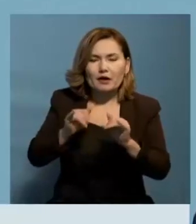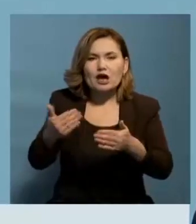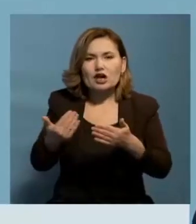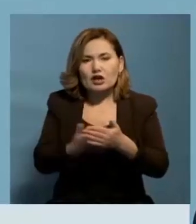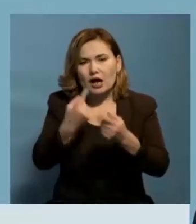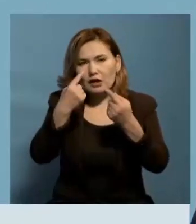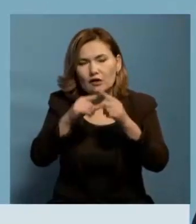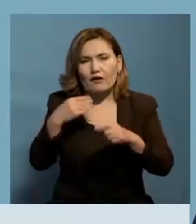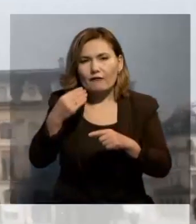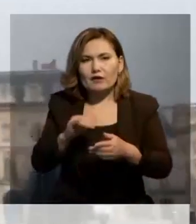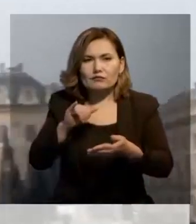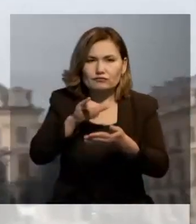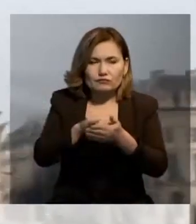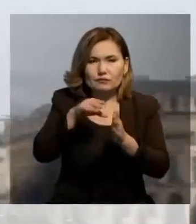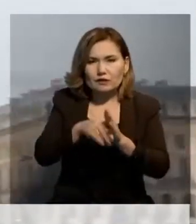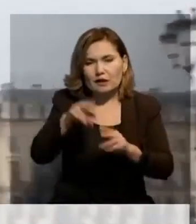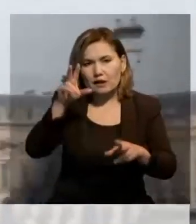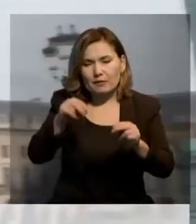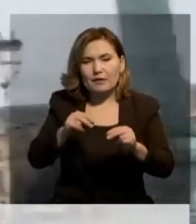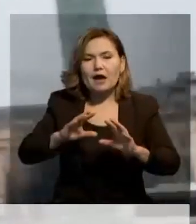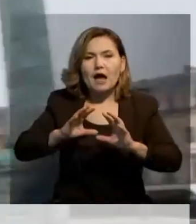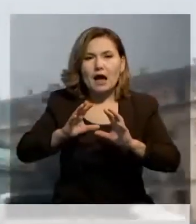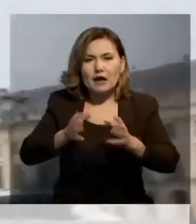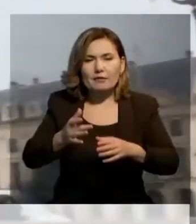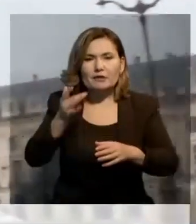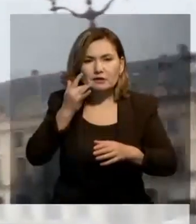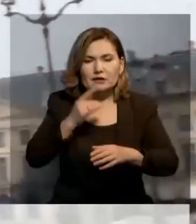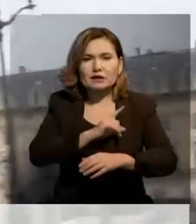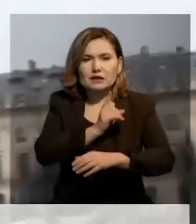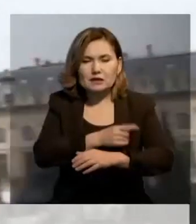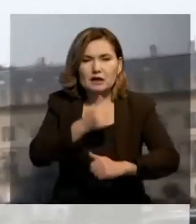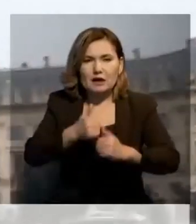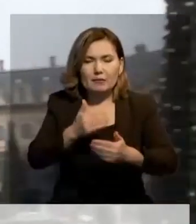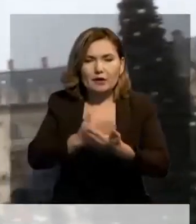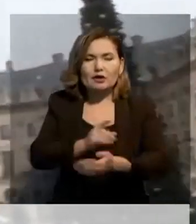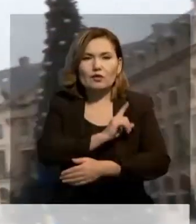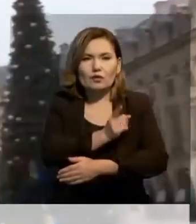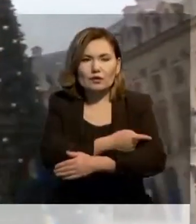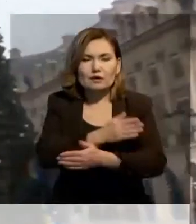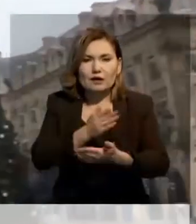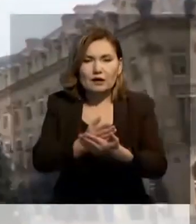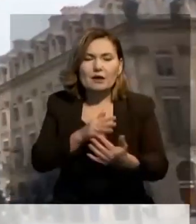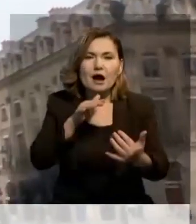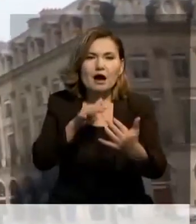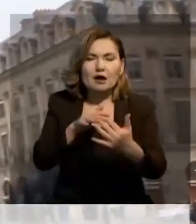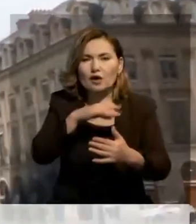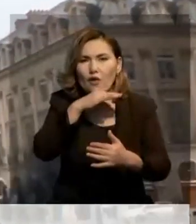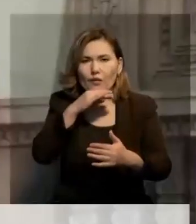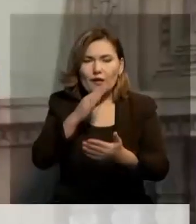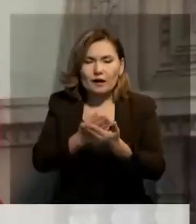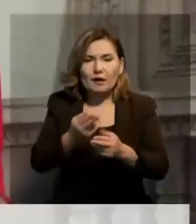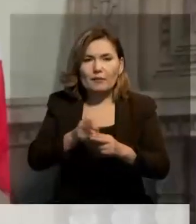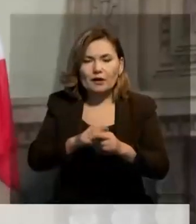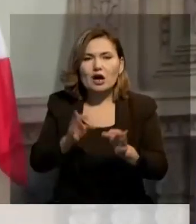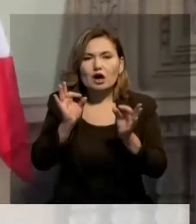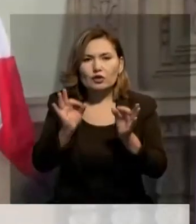әкелеттеп үміттенеміз. Әлем бұрыннан бәсекеді, қазір тіпті күшейе түсті, қақтығыс көбейді. Мұндайда